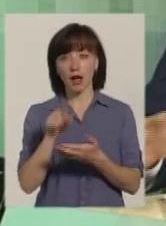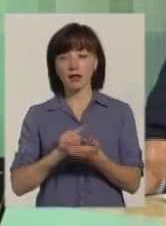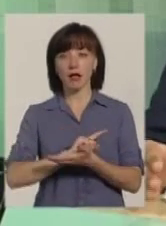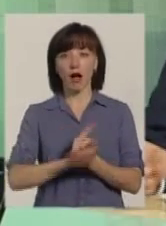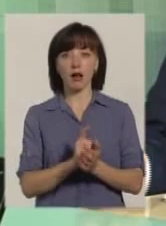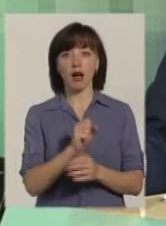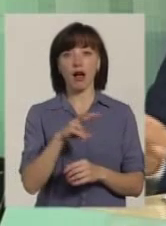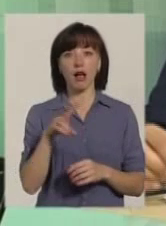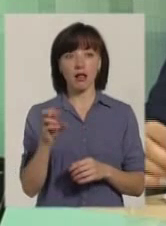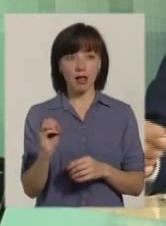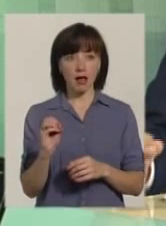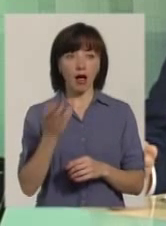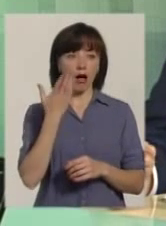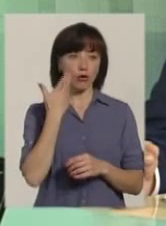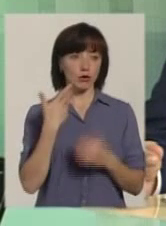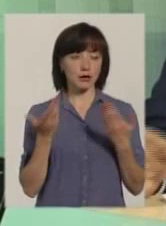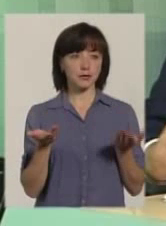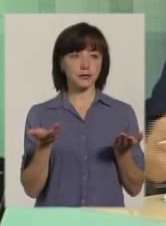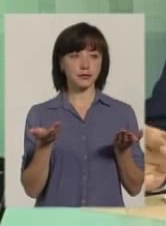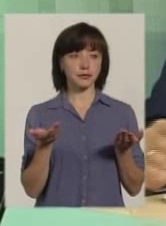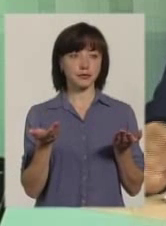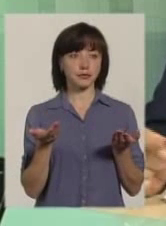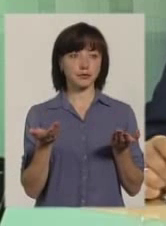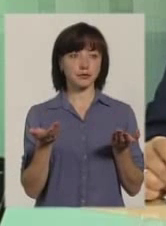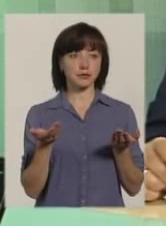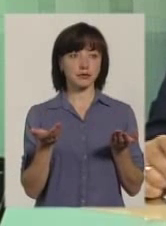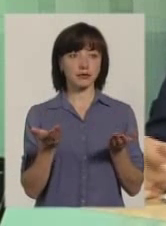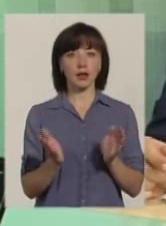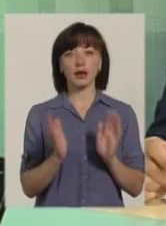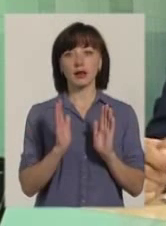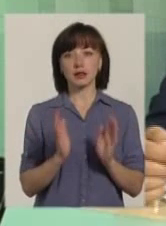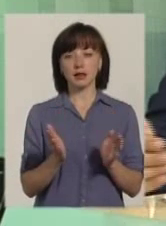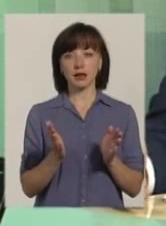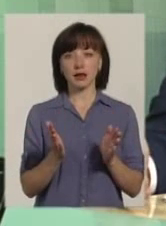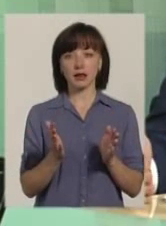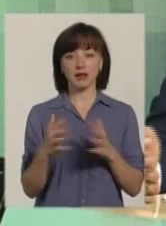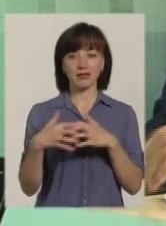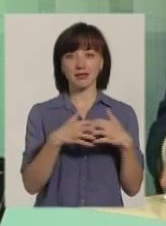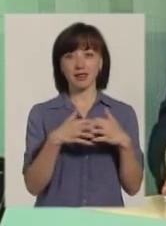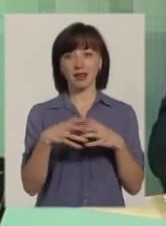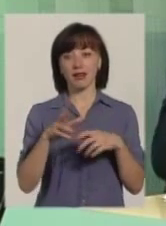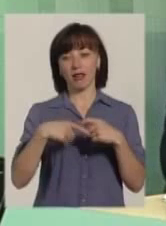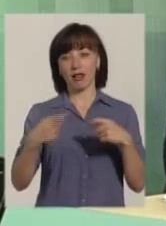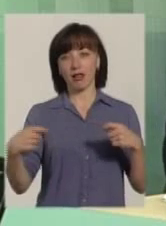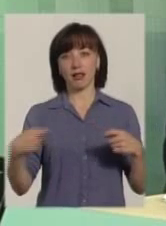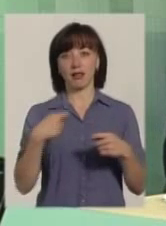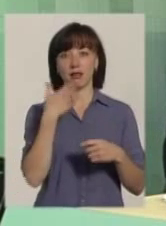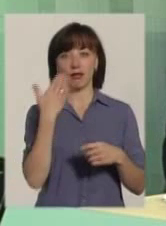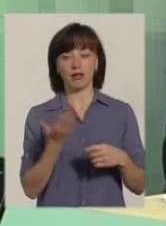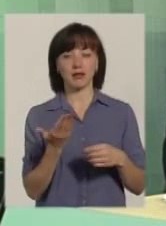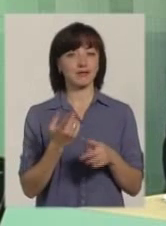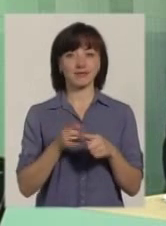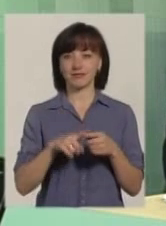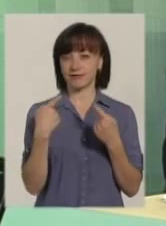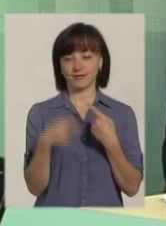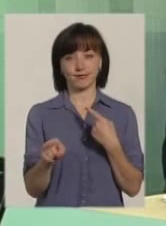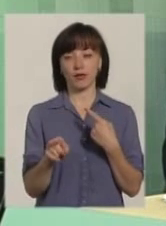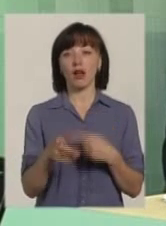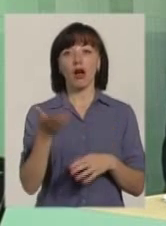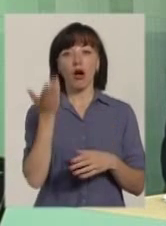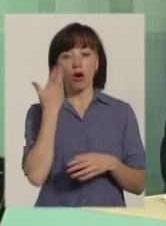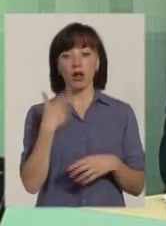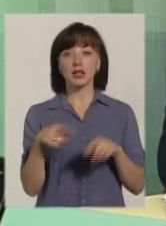але серйозного рівня. А коли йде тільки розтягування, відволікання, це не те. От коли створюється